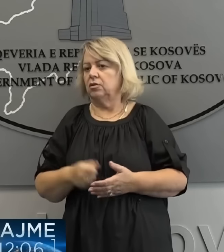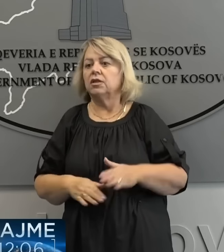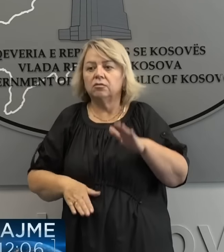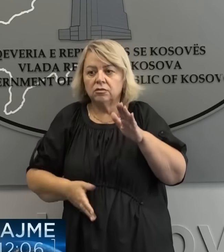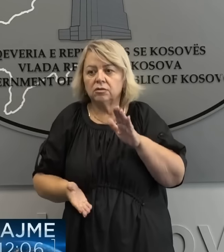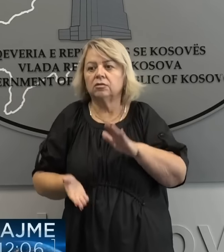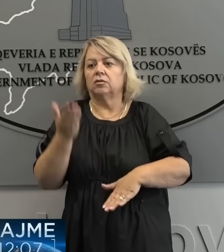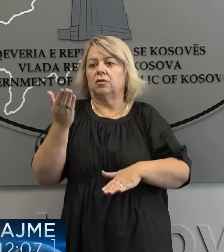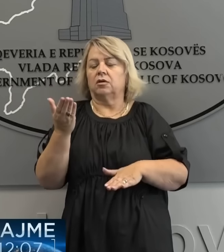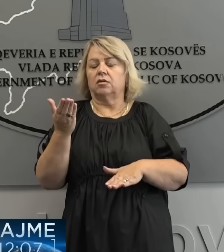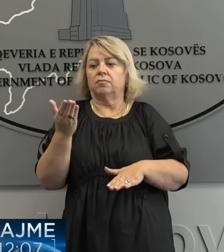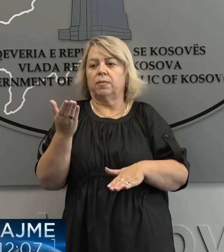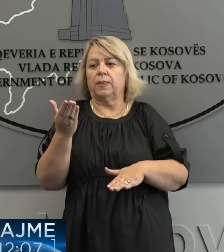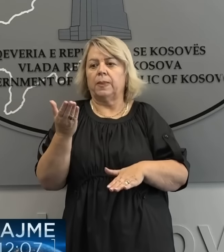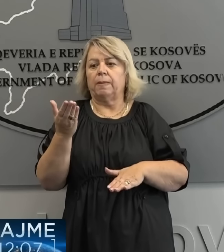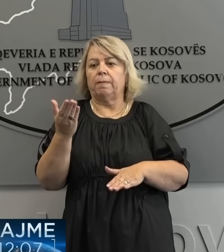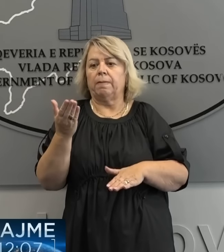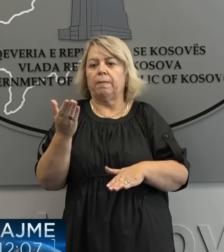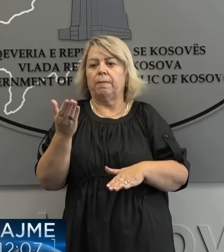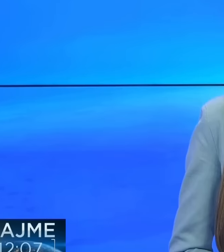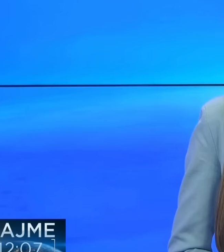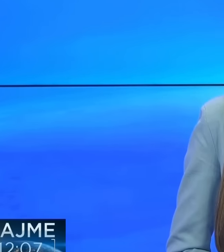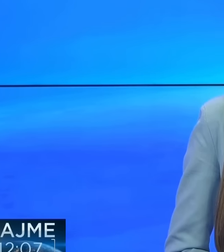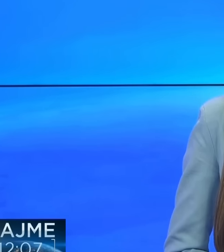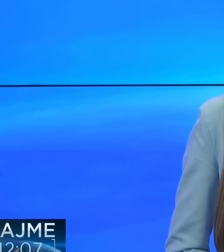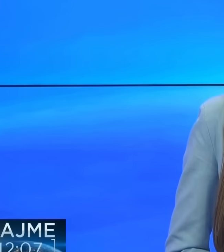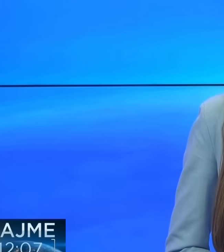rrisim nivelin e punës.